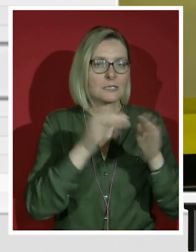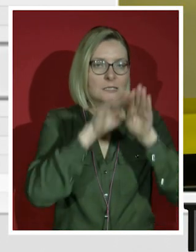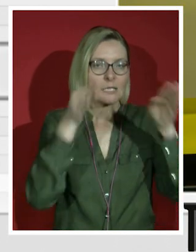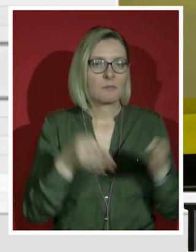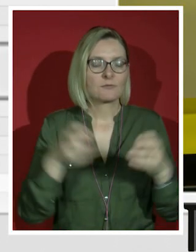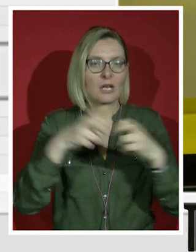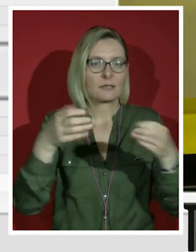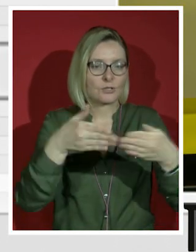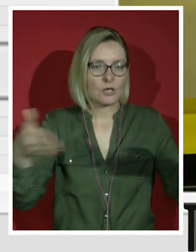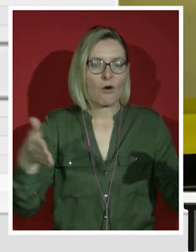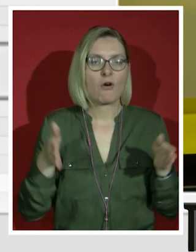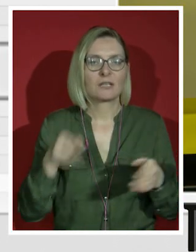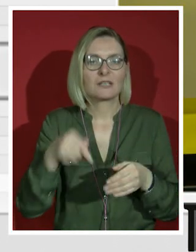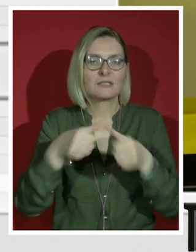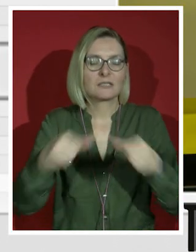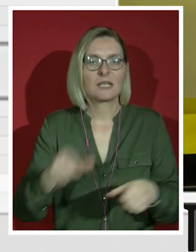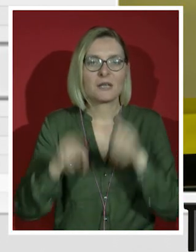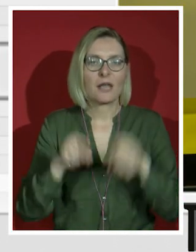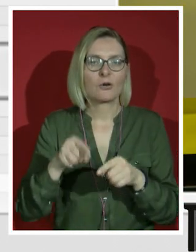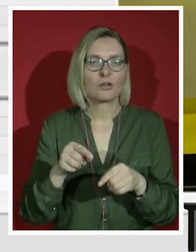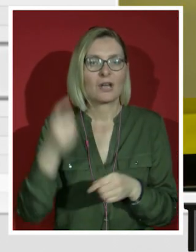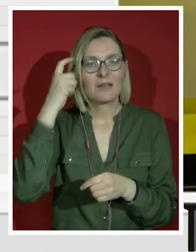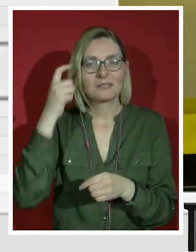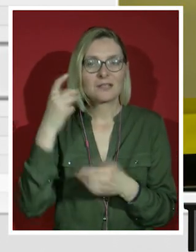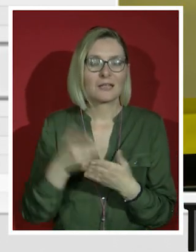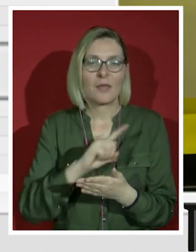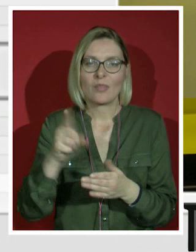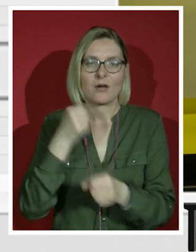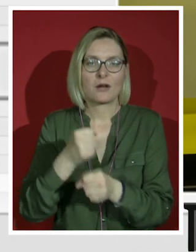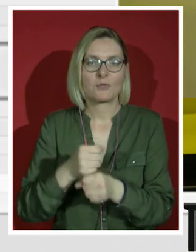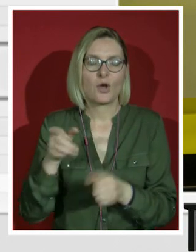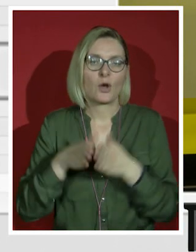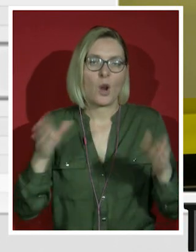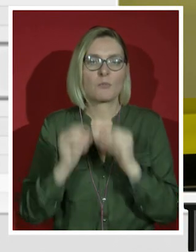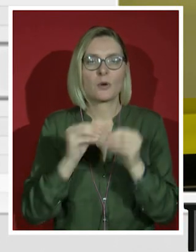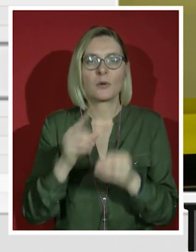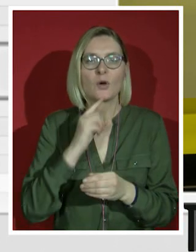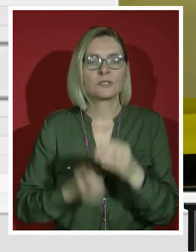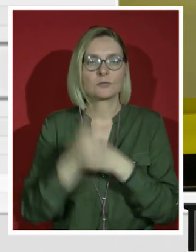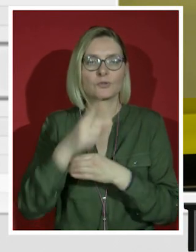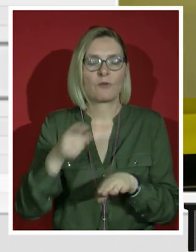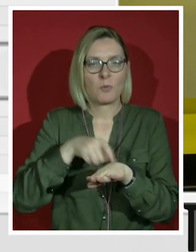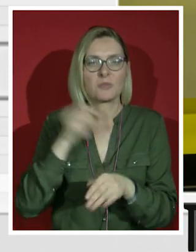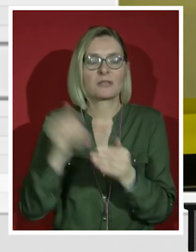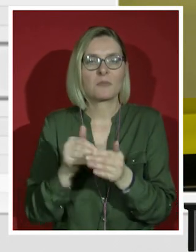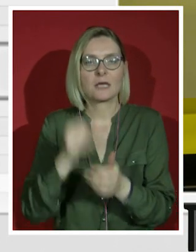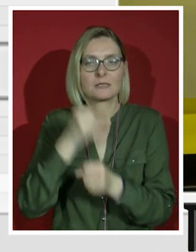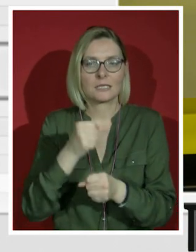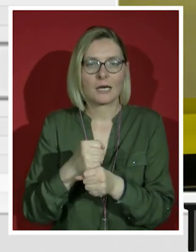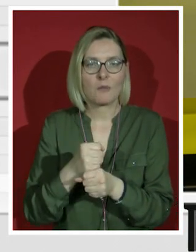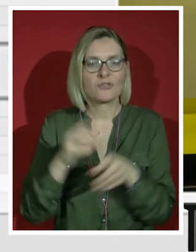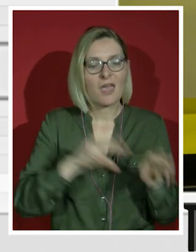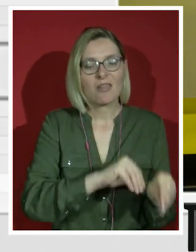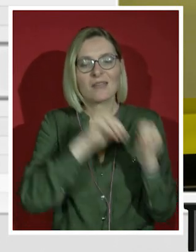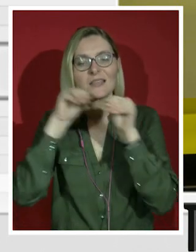огради, меѓутоа и тие системи некогаш знаат да затајат. Така да тоа е огромен проблем кој се случува во моментов. Треба да се работи на